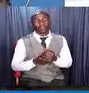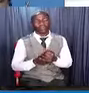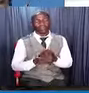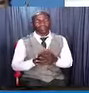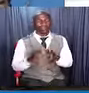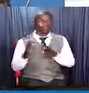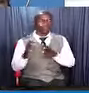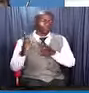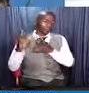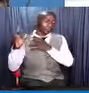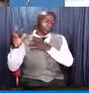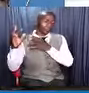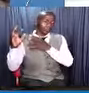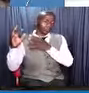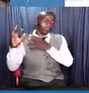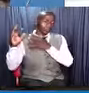Hallelujah. Makofi.